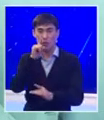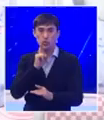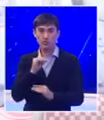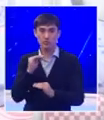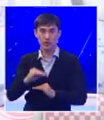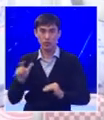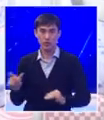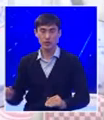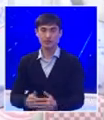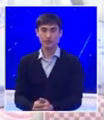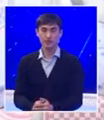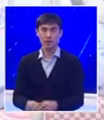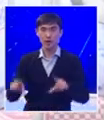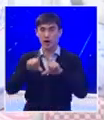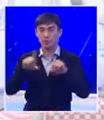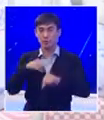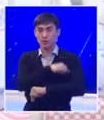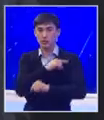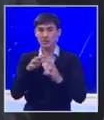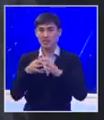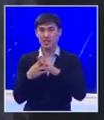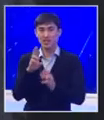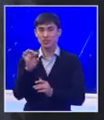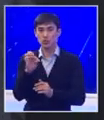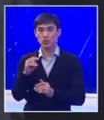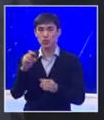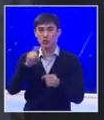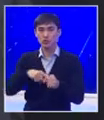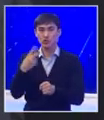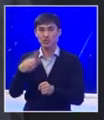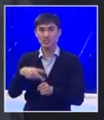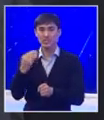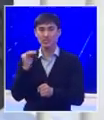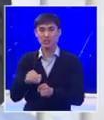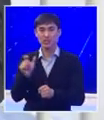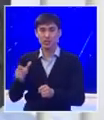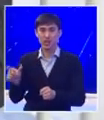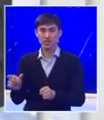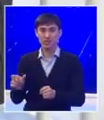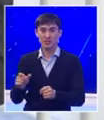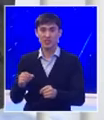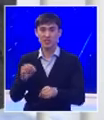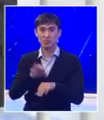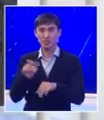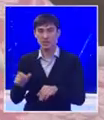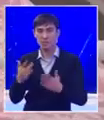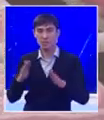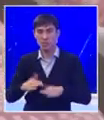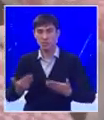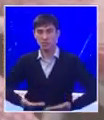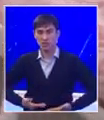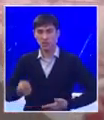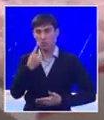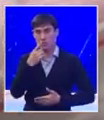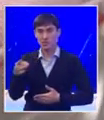в амбулатории сил оказал ту на общем учете состоит свыше 20 тысяч граждан а среди пациентов не только местные жители но и